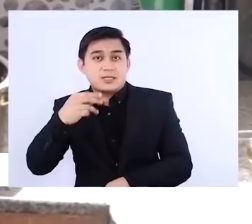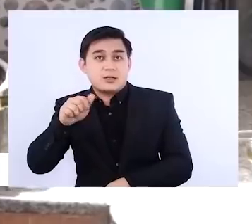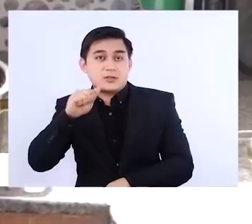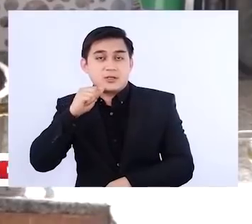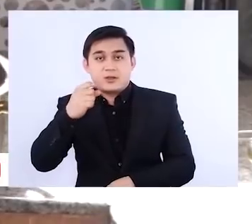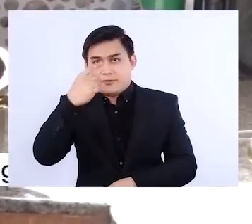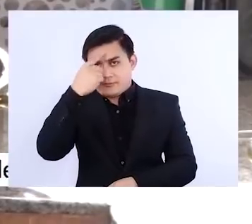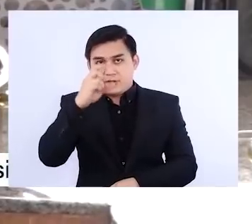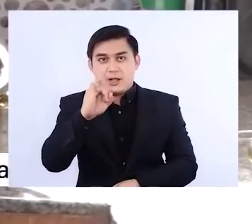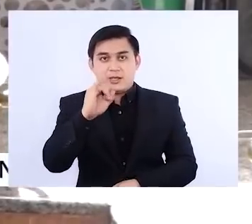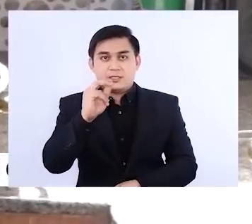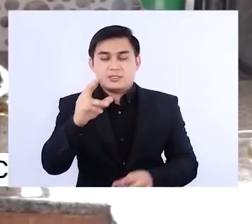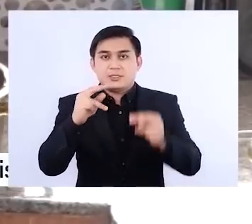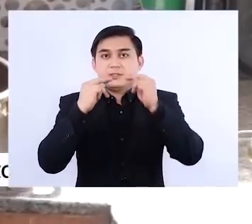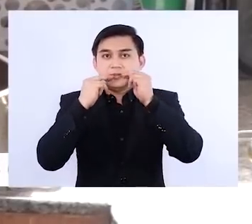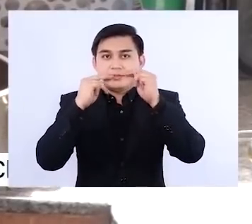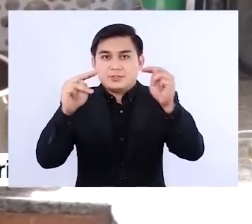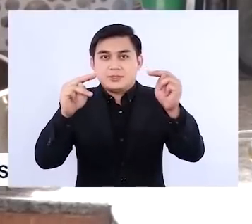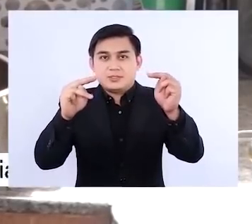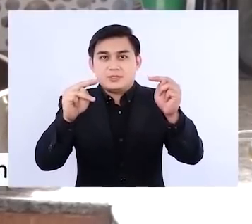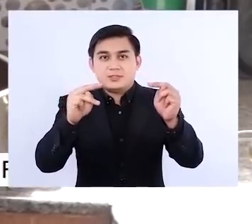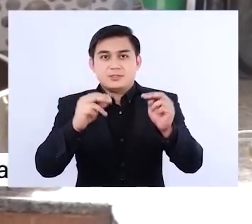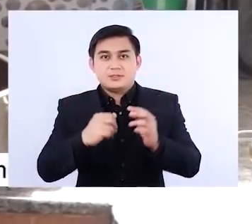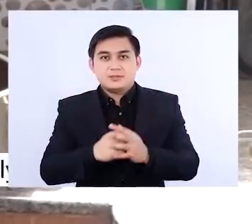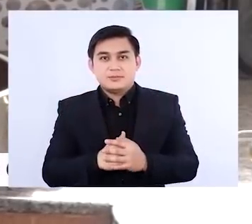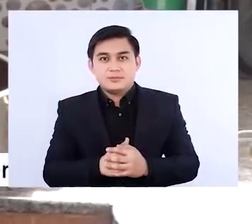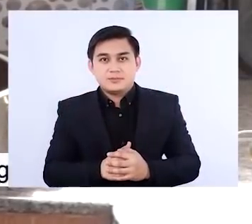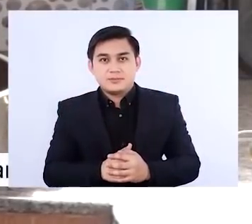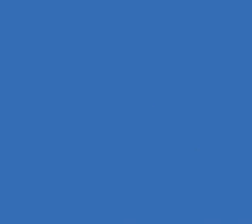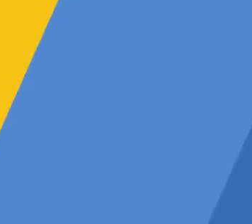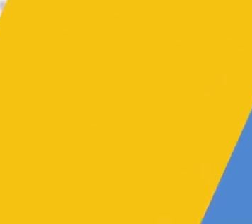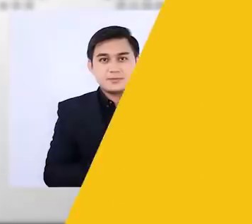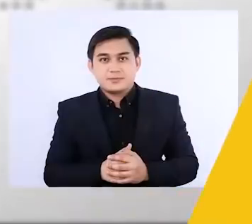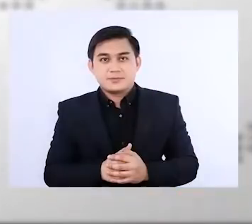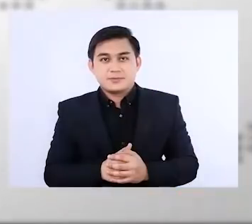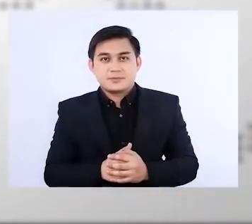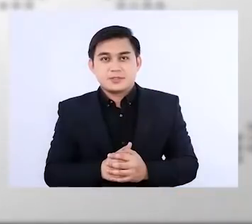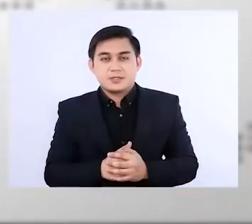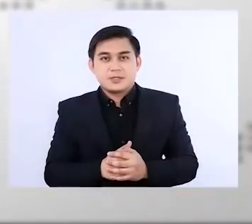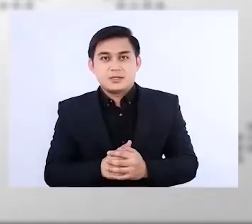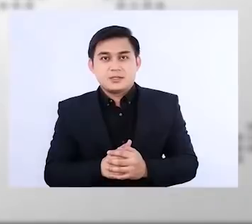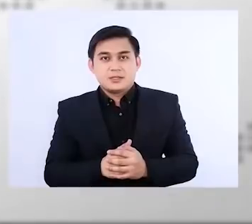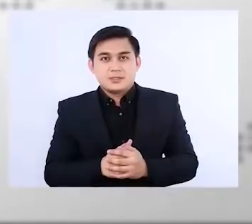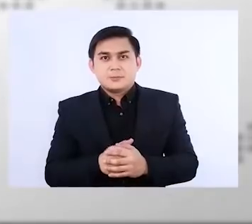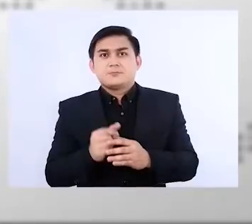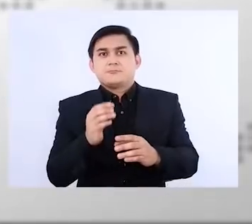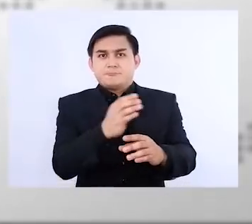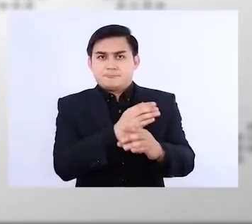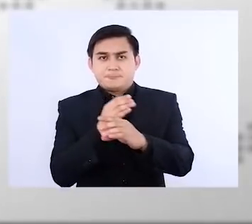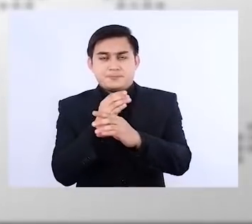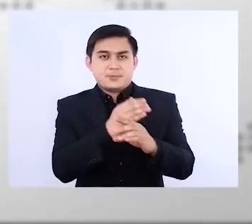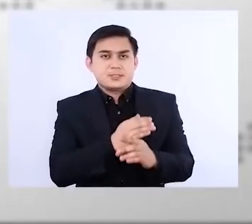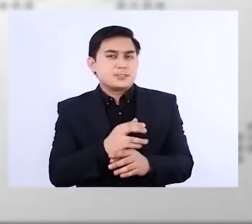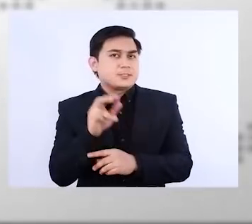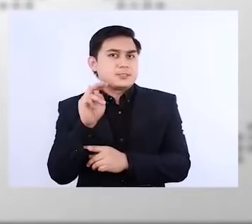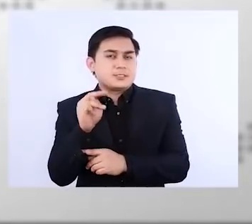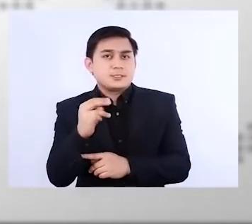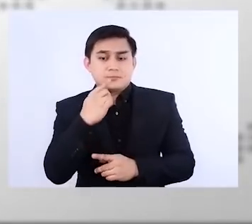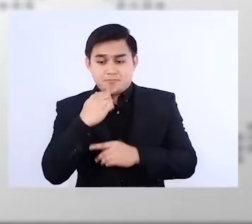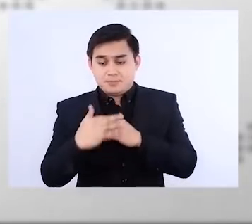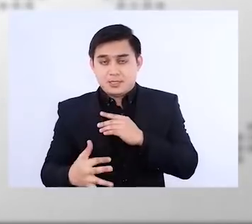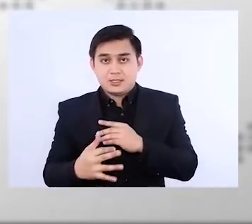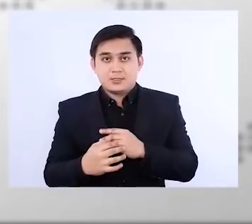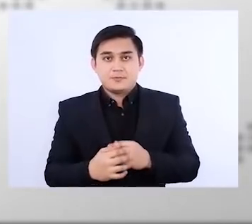Arconada, nagbabalita para sa Iglesia ni Cristo News Network. Bilang pagmamalasakit sa mga nangangailangan ng dugo,